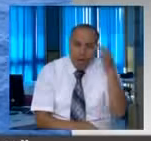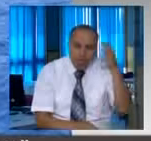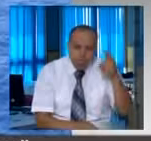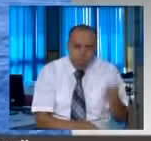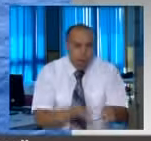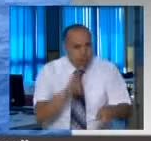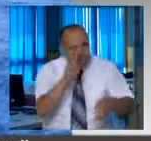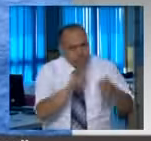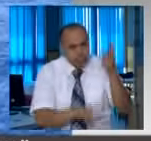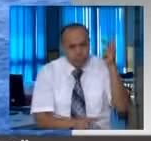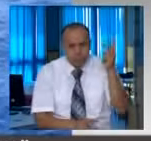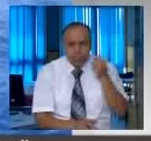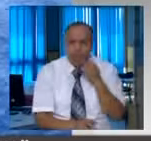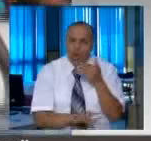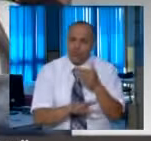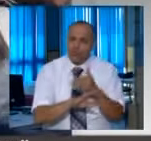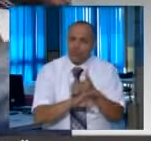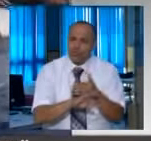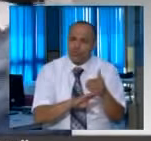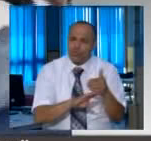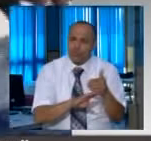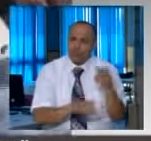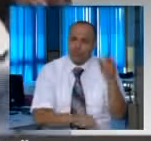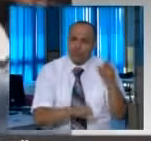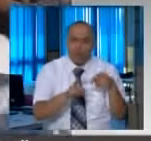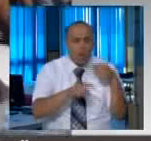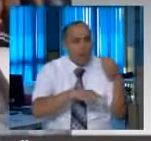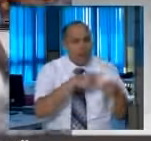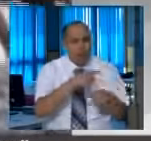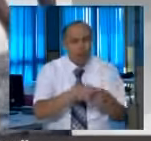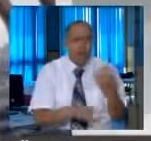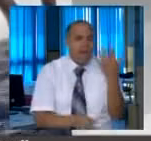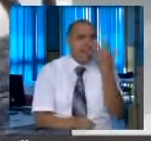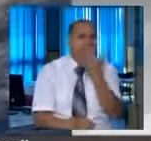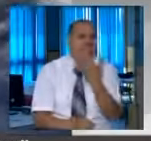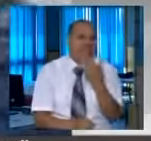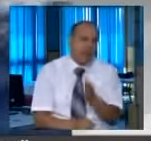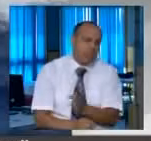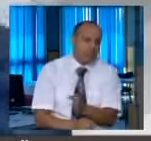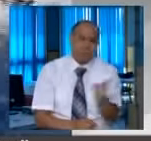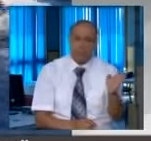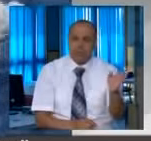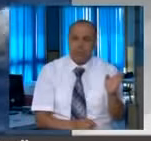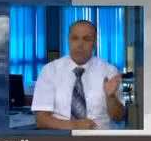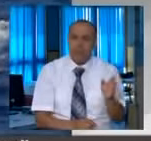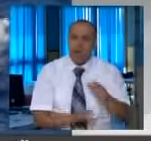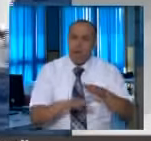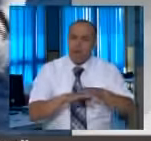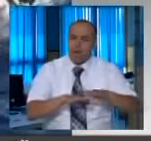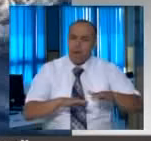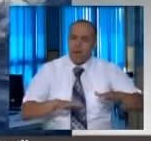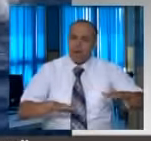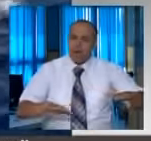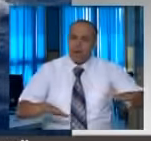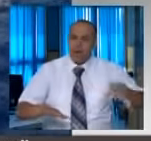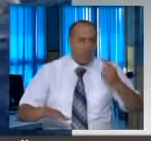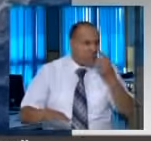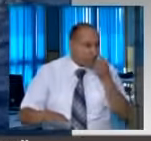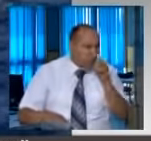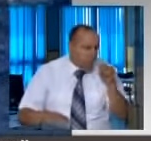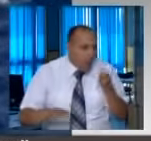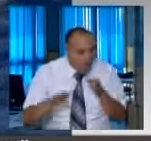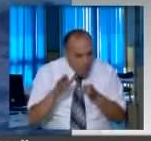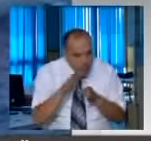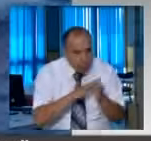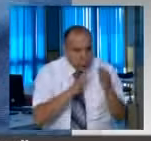كبيرة لكنها جزء من موجة لجوء متوقعة من إفريقيا، خصوصا مع هدوء البحر الذي يغري اللاجئين